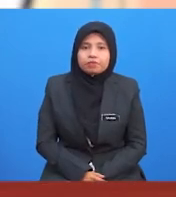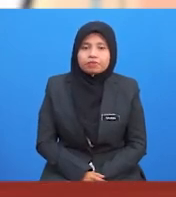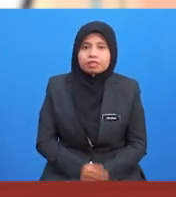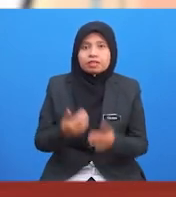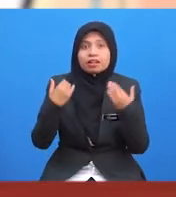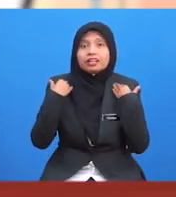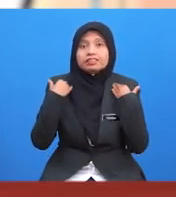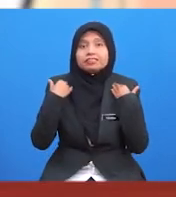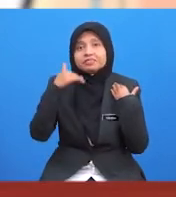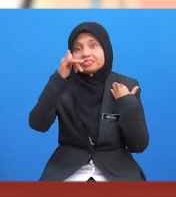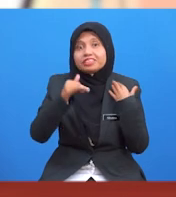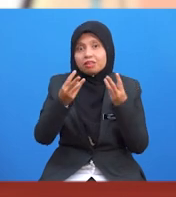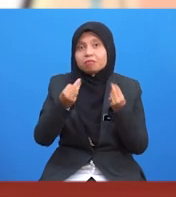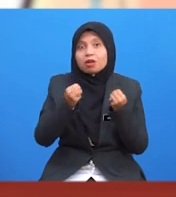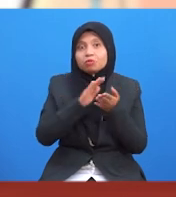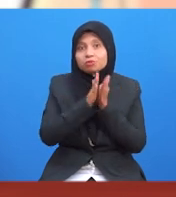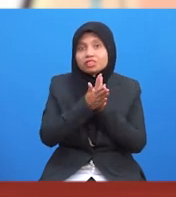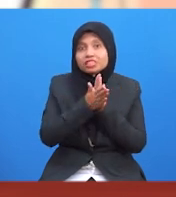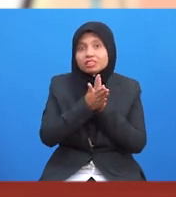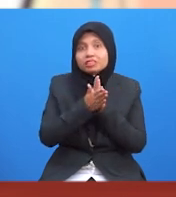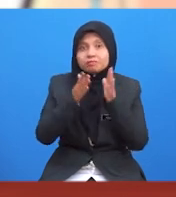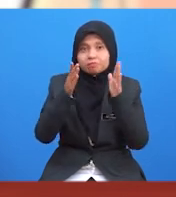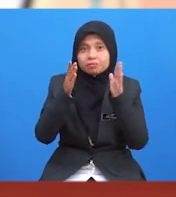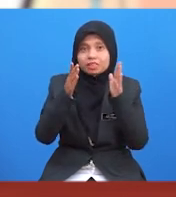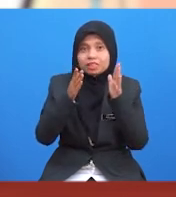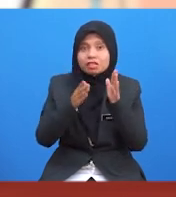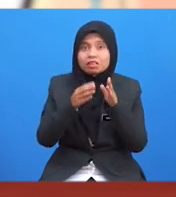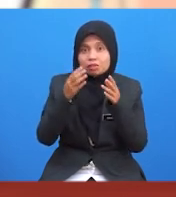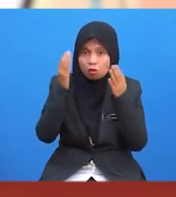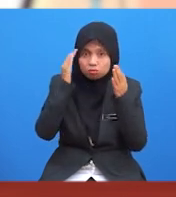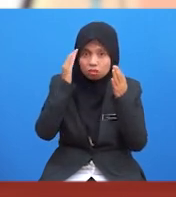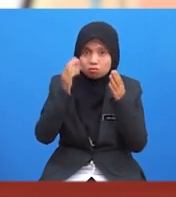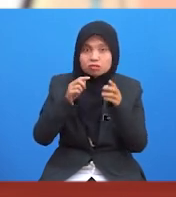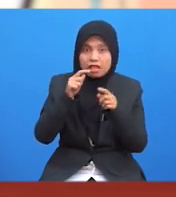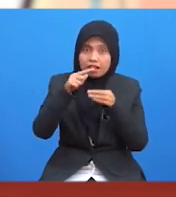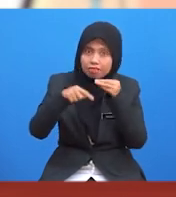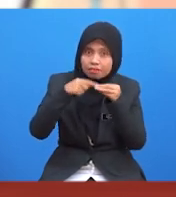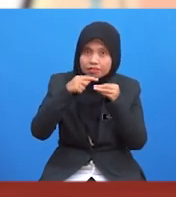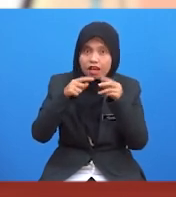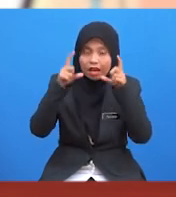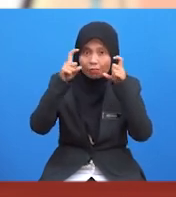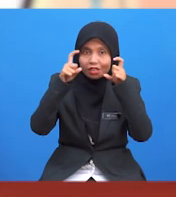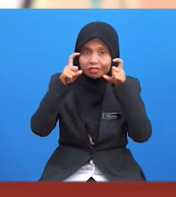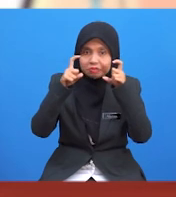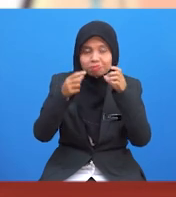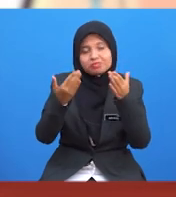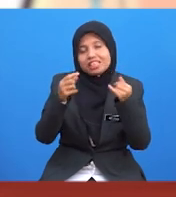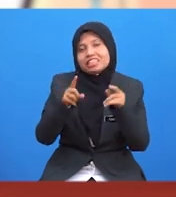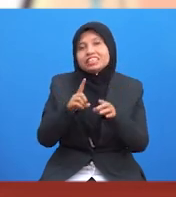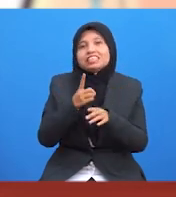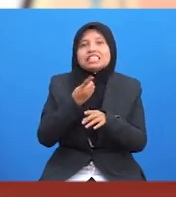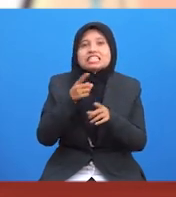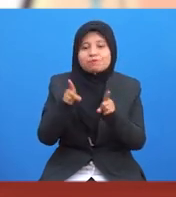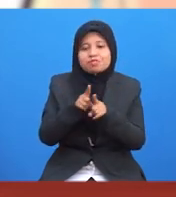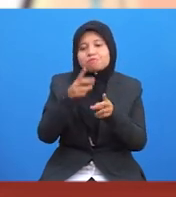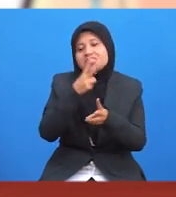Ada yang berminat atau bercita-cita ingin memiliki kamera mirrorless? Jom menabung bersama-sama saya, mungkin